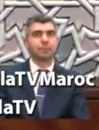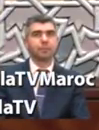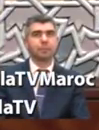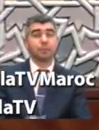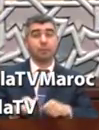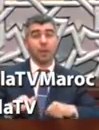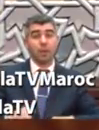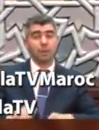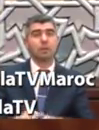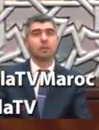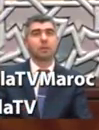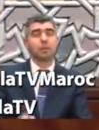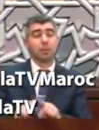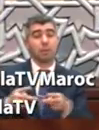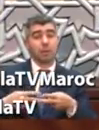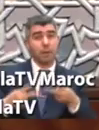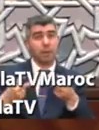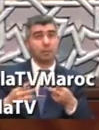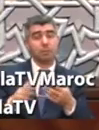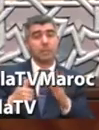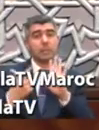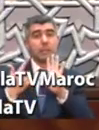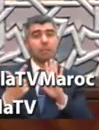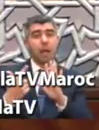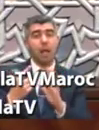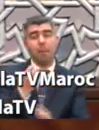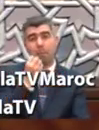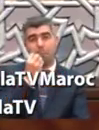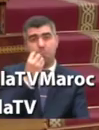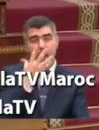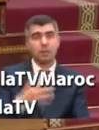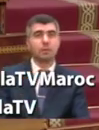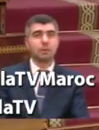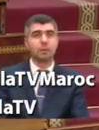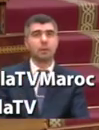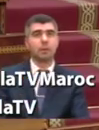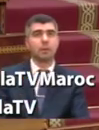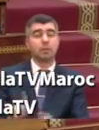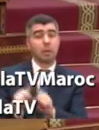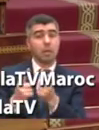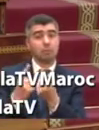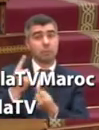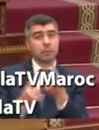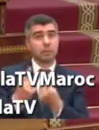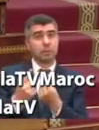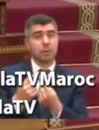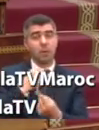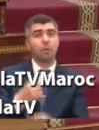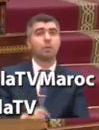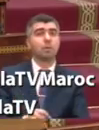الوزير أدليتم به تقريبا في 7 مارس، وكنا نظن أن هذه الأزمة ظرفية، لكن تبين